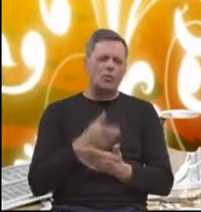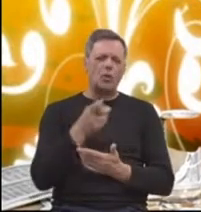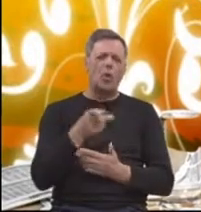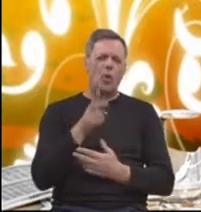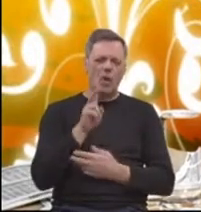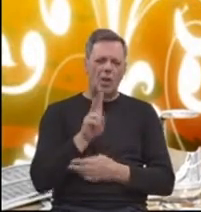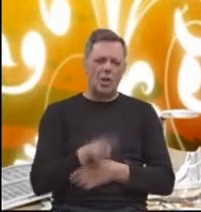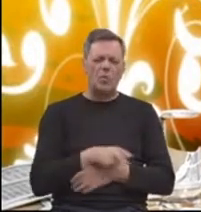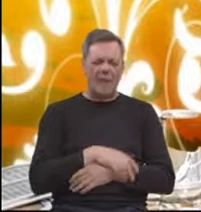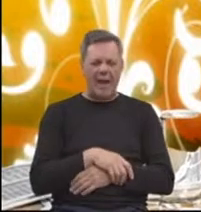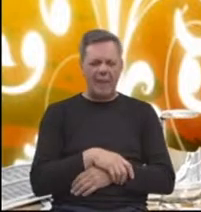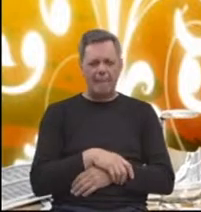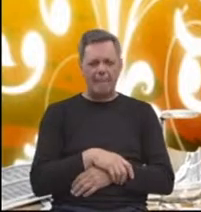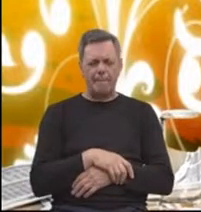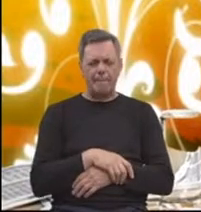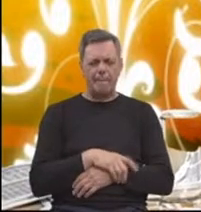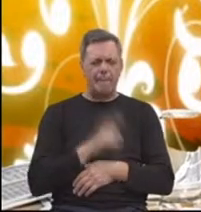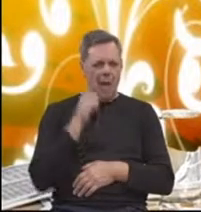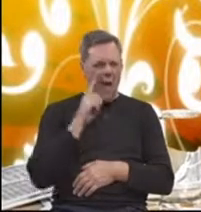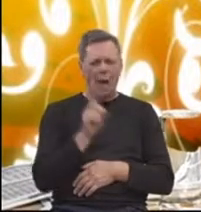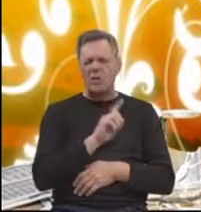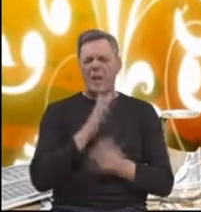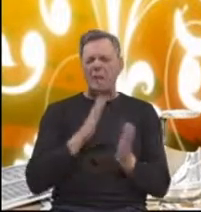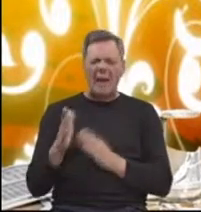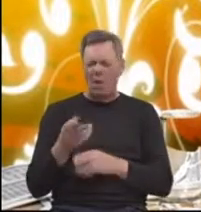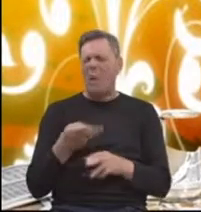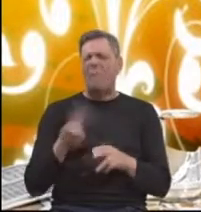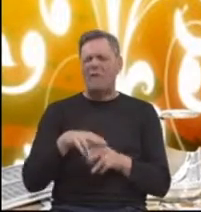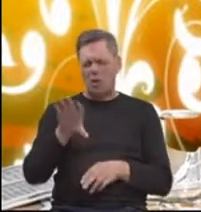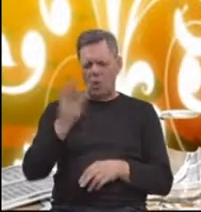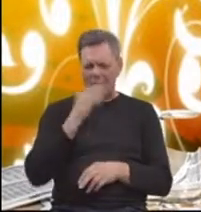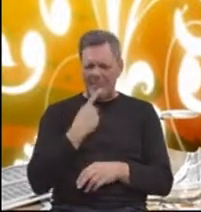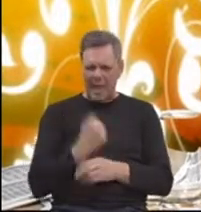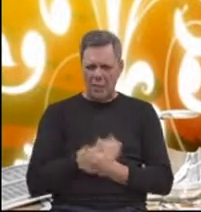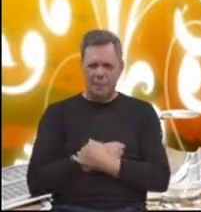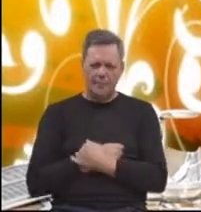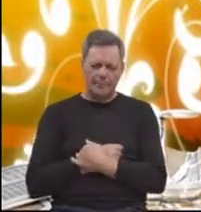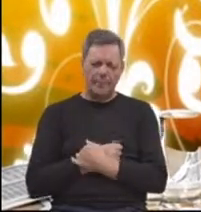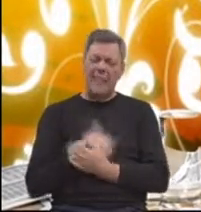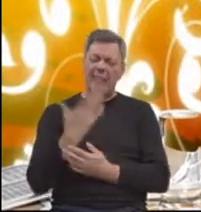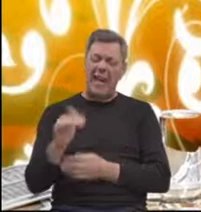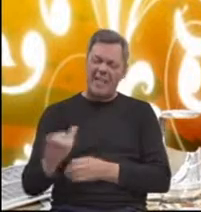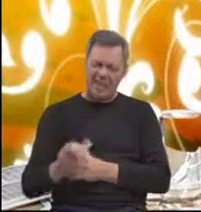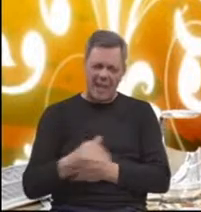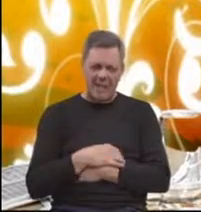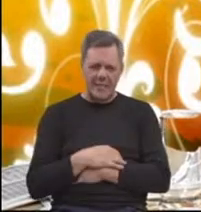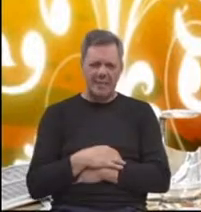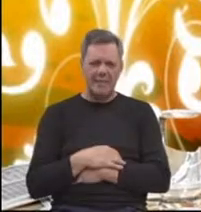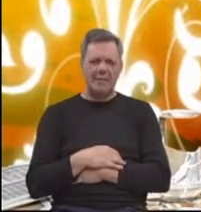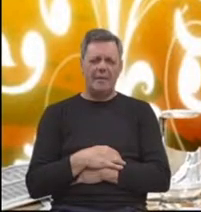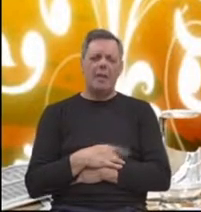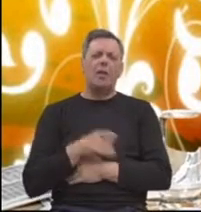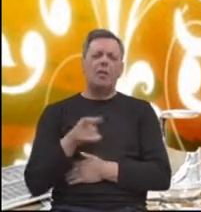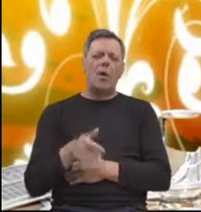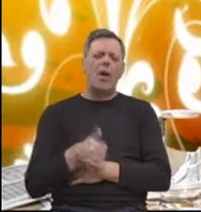zvazi, ako se nepravilno uzimaju, ako se previše uzimaju, ako se daju svojoj djeci slatko, da